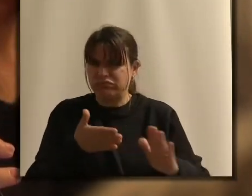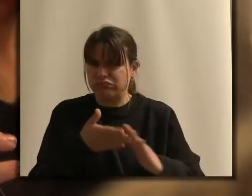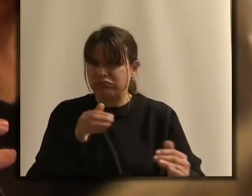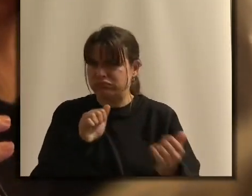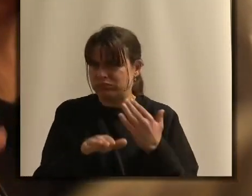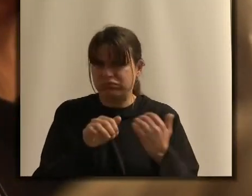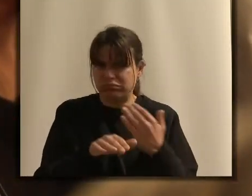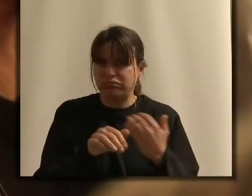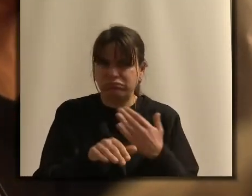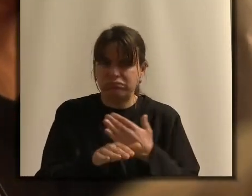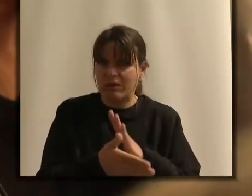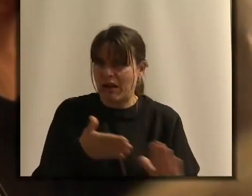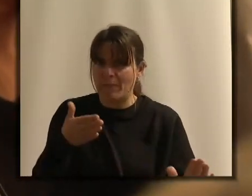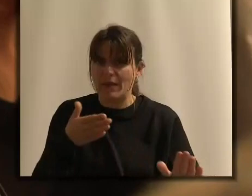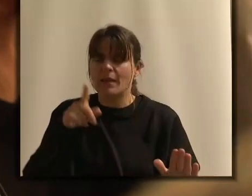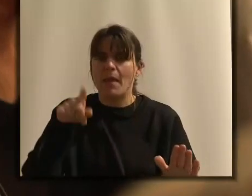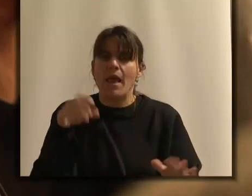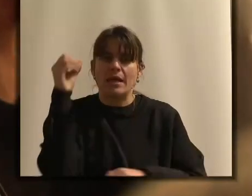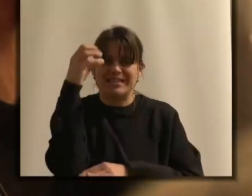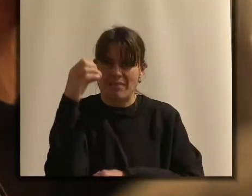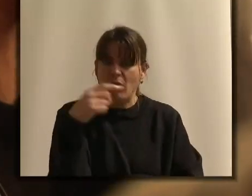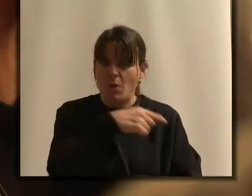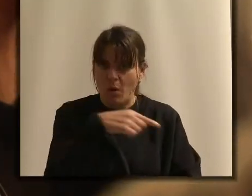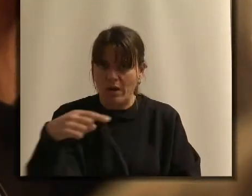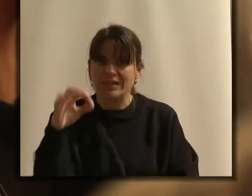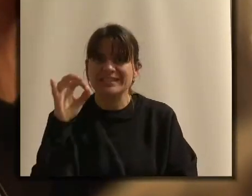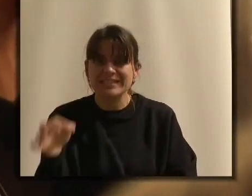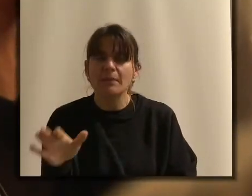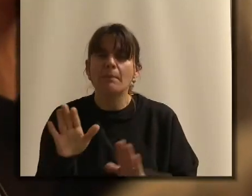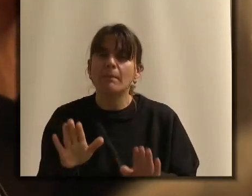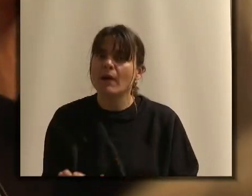que passen per allà. Sí que s'hi van posar els semàfors, però tot així això